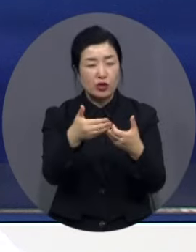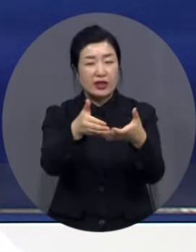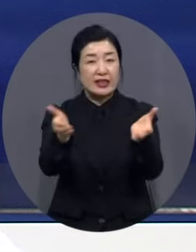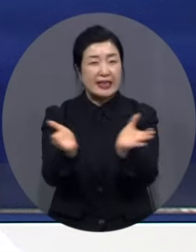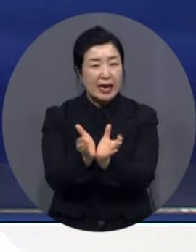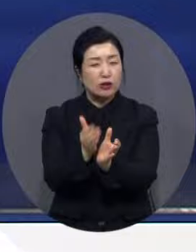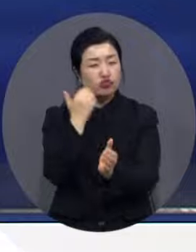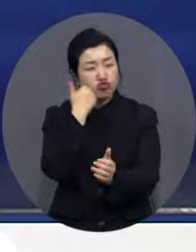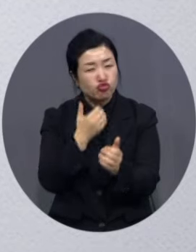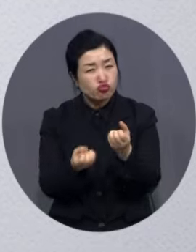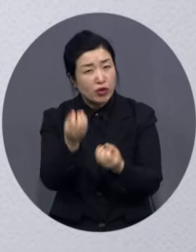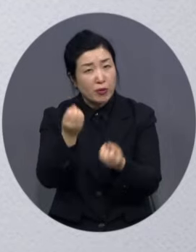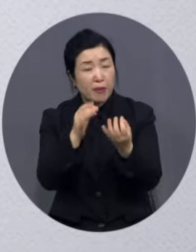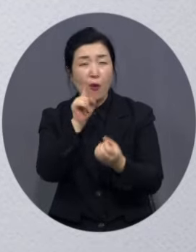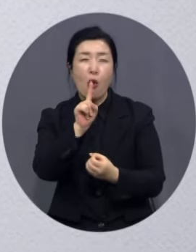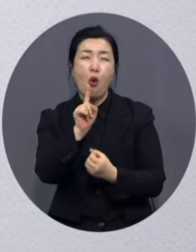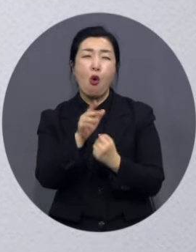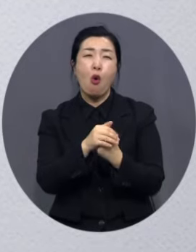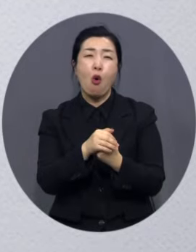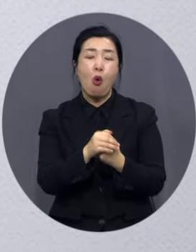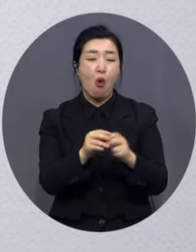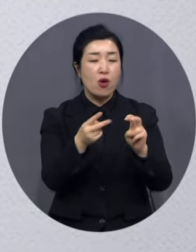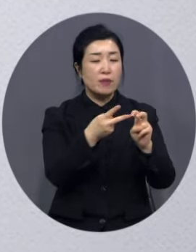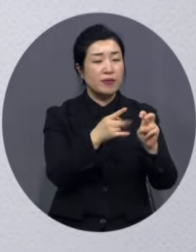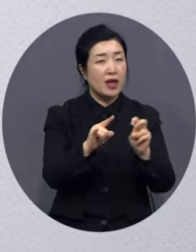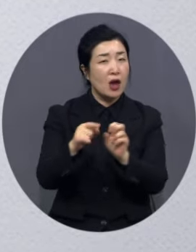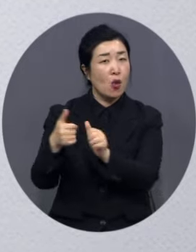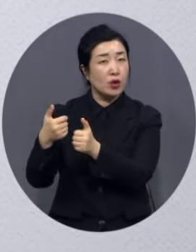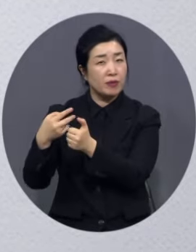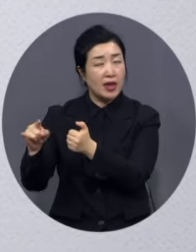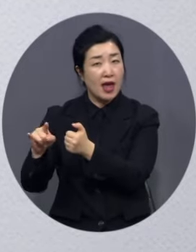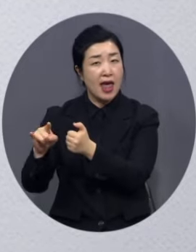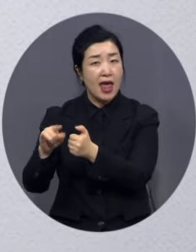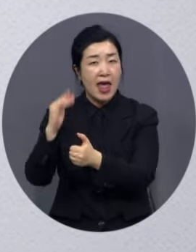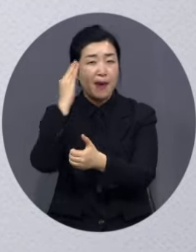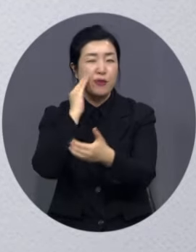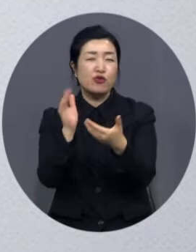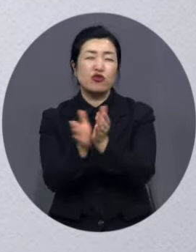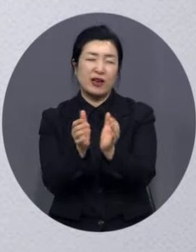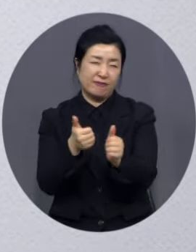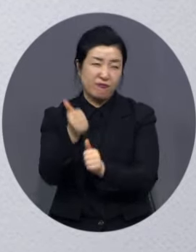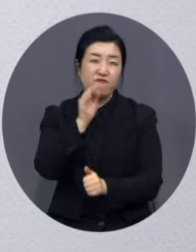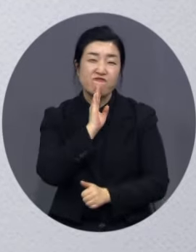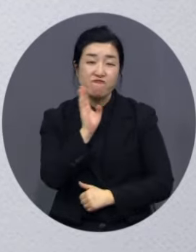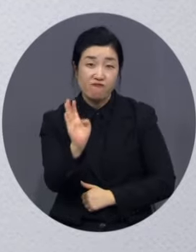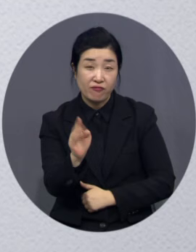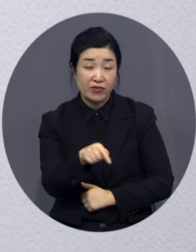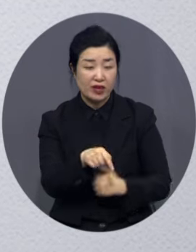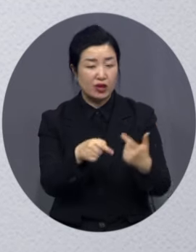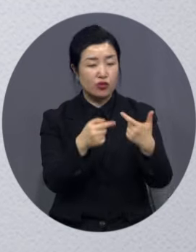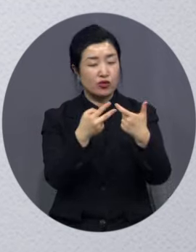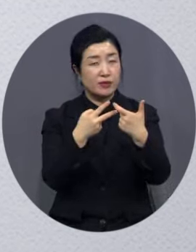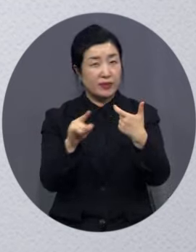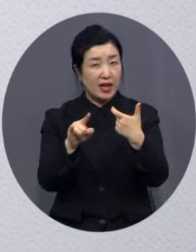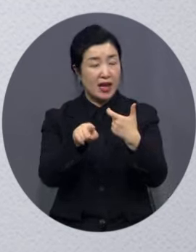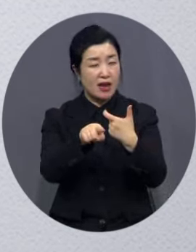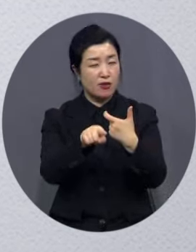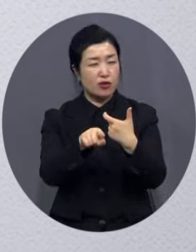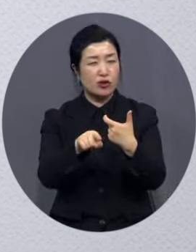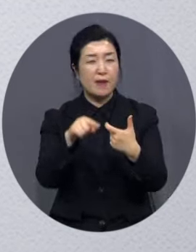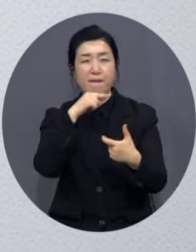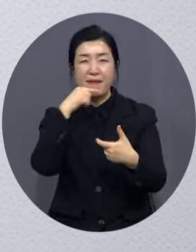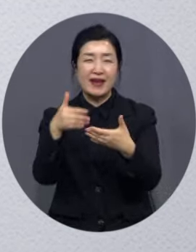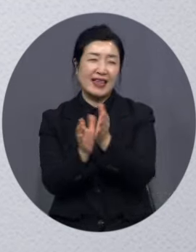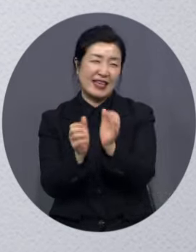연령별로 살펴보면요 20대부터 50대까지는 더불어민주당이 우수한데요 60대 이상에서는 국민의 힘이